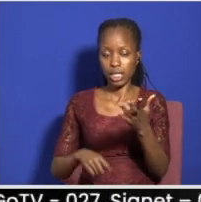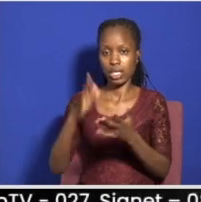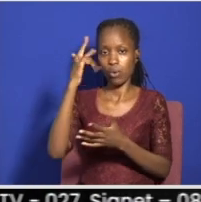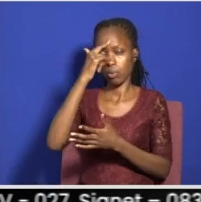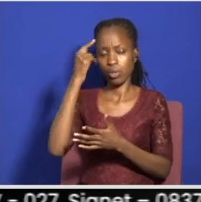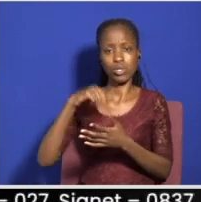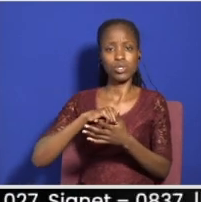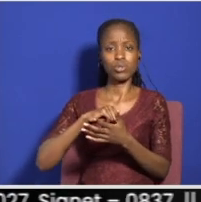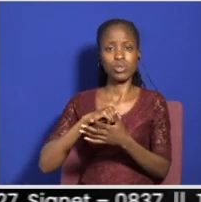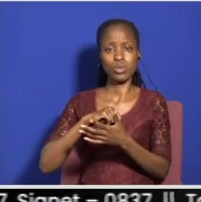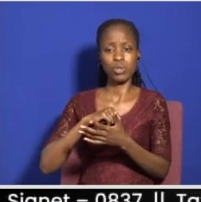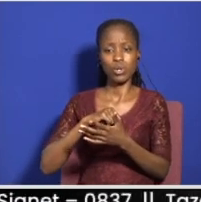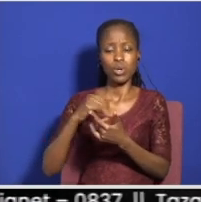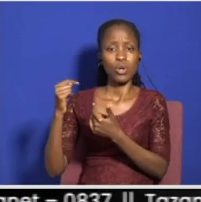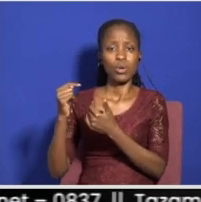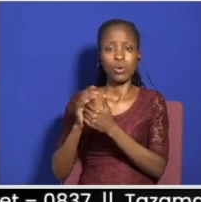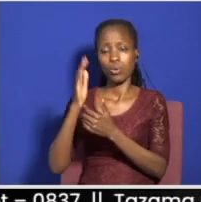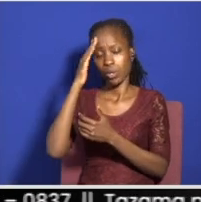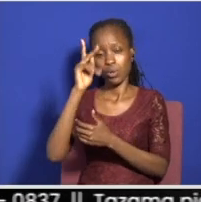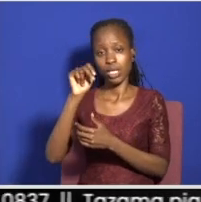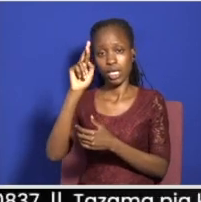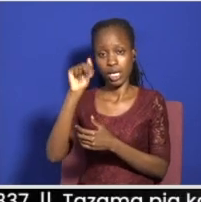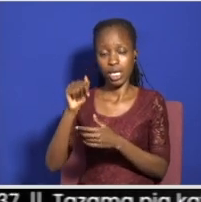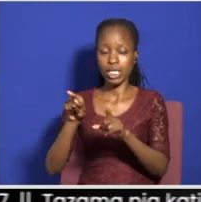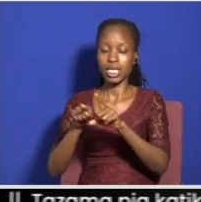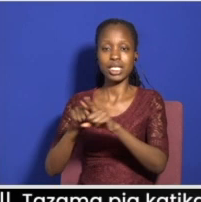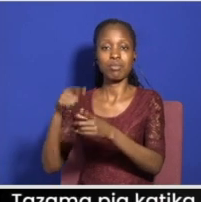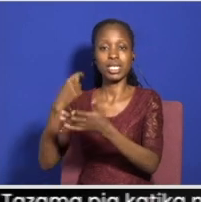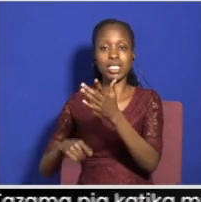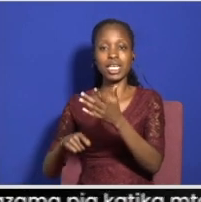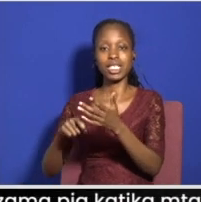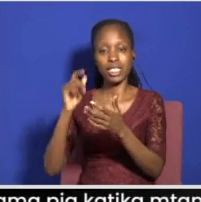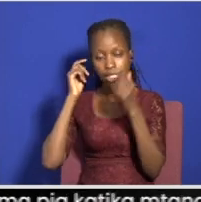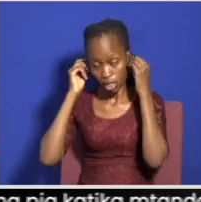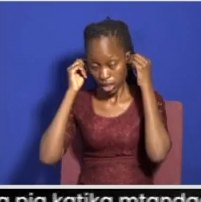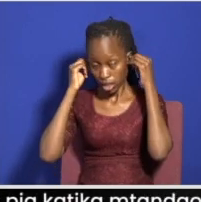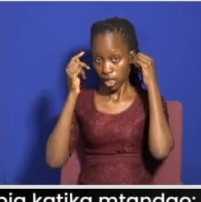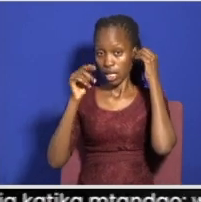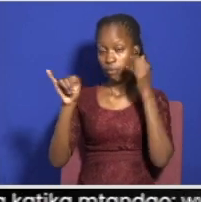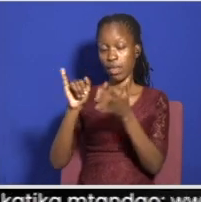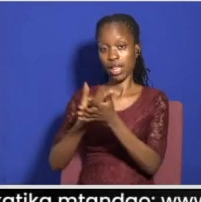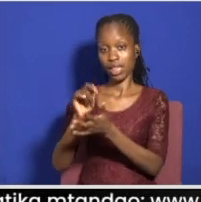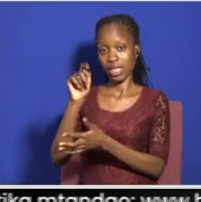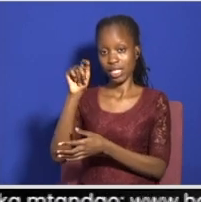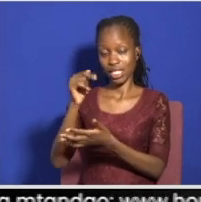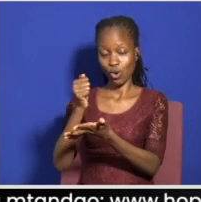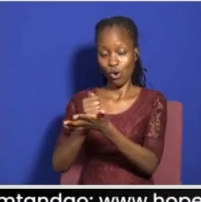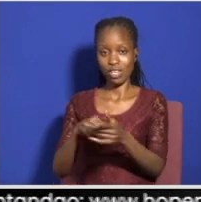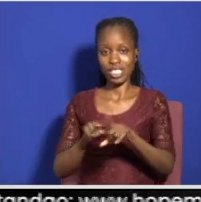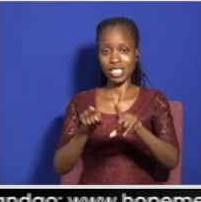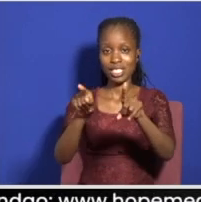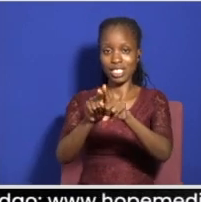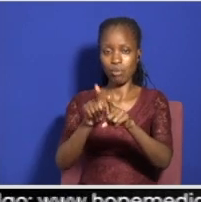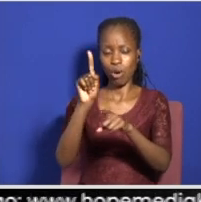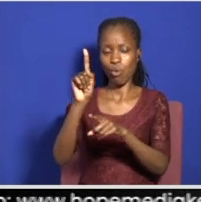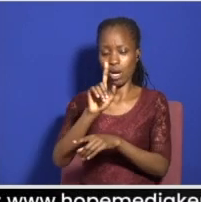tunatarajia mamlaka ya ukusanyaji ushuru KRA itaweza kupata mavuno kutoka kwa kuanzishwa kwa ofisi hiyo nchini. Ila sasa hivi swala kubwa